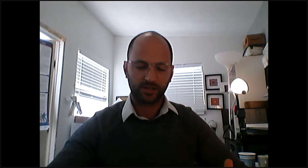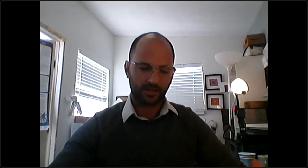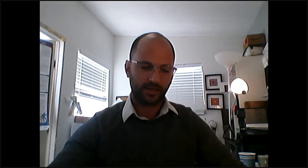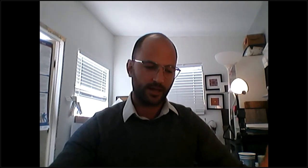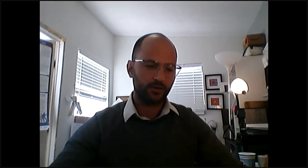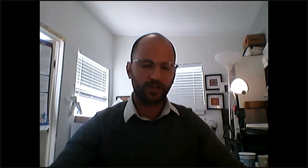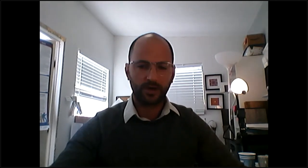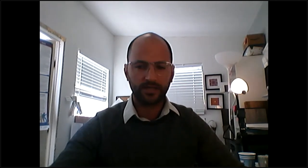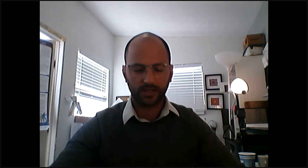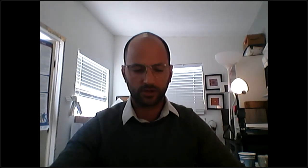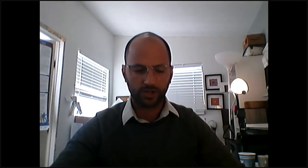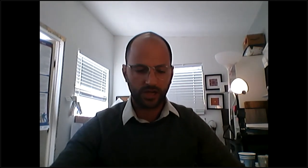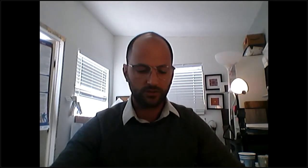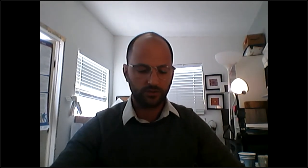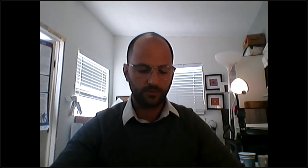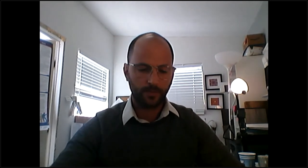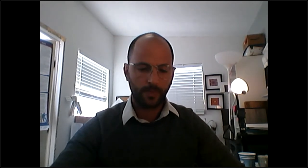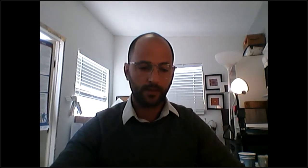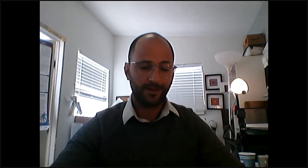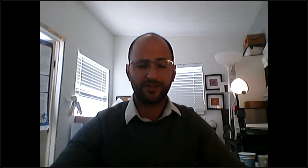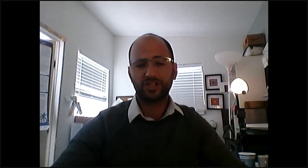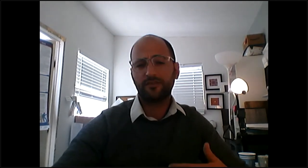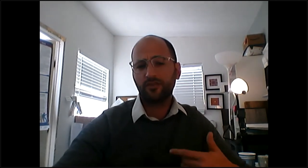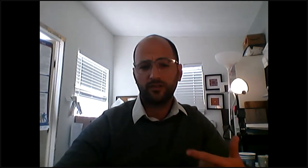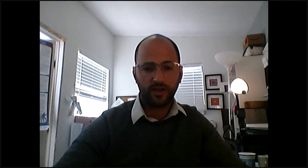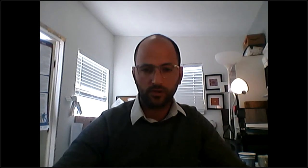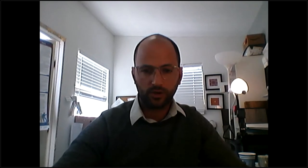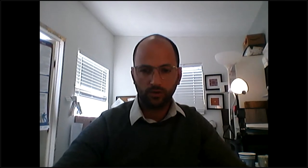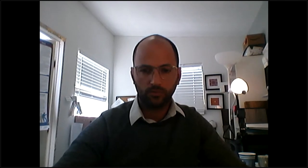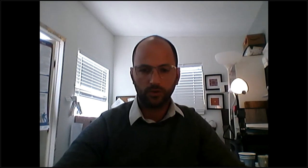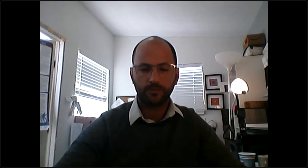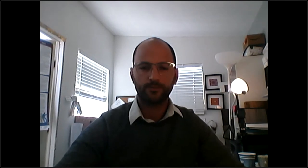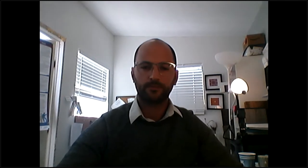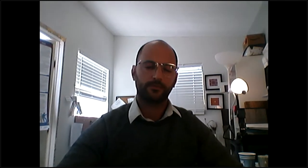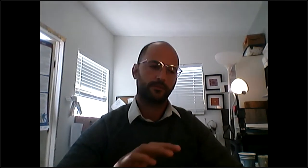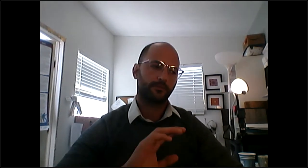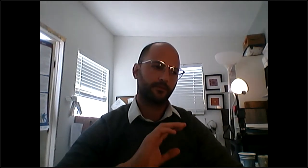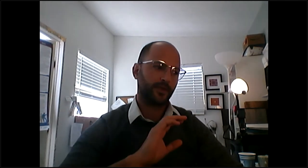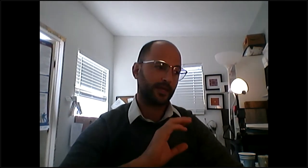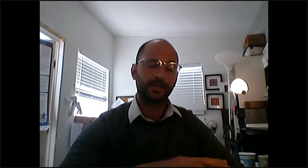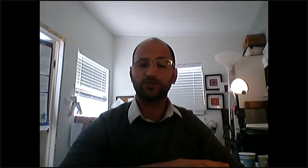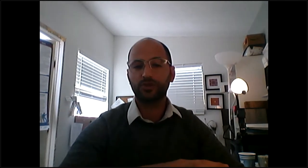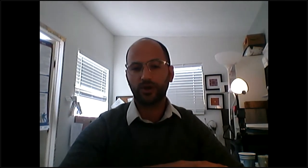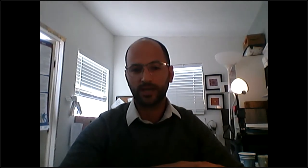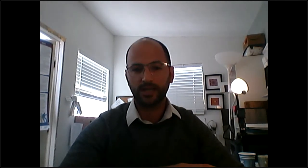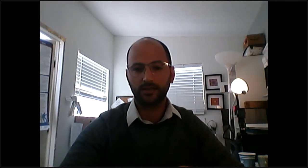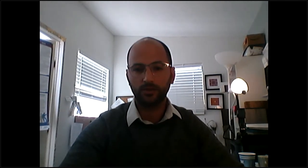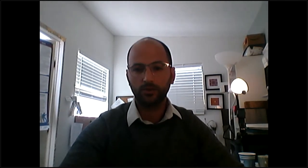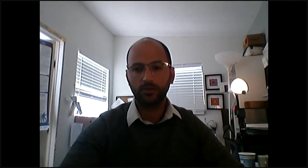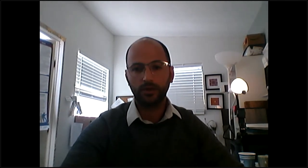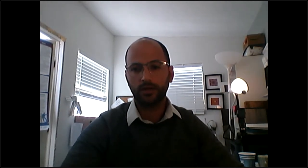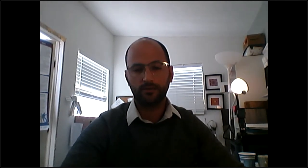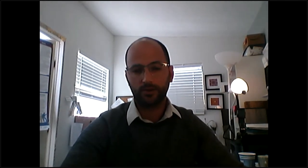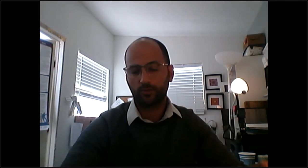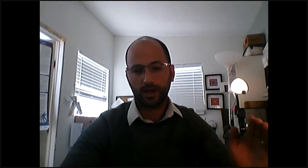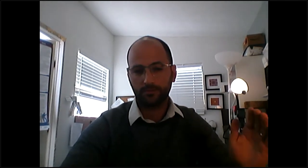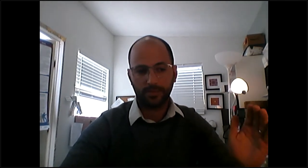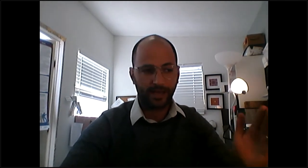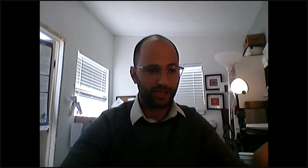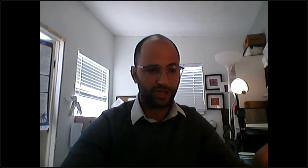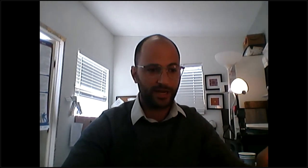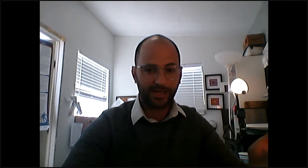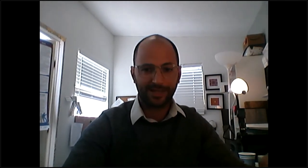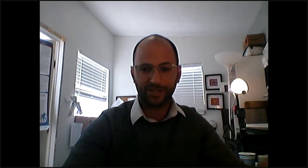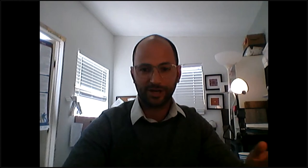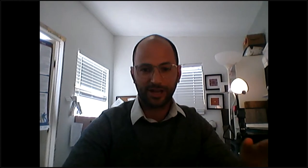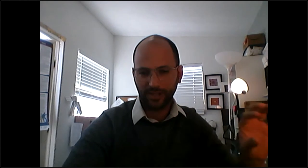ונכנסנו עם קנינו את הבית הראשון שלנו, לפני שאפילו עברנו לגור בו, הכנסנו מישהו ליחידת דיור, כלומר